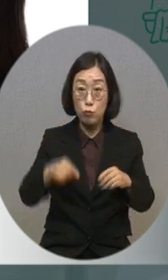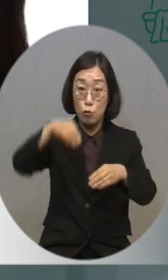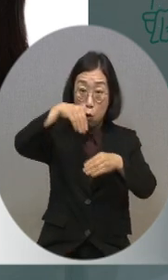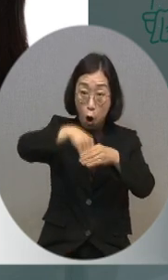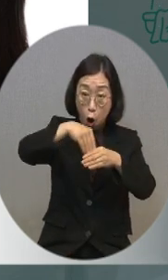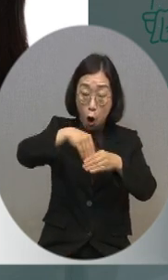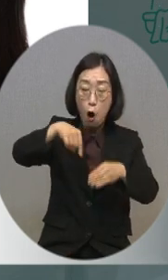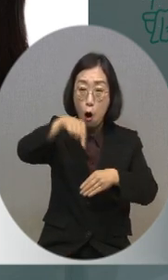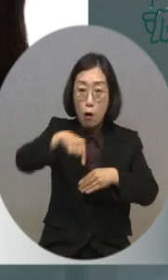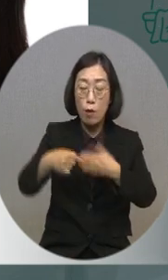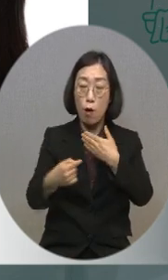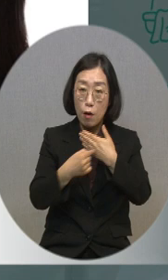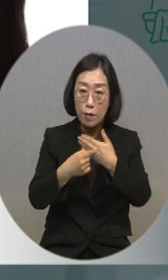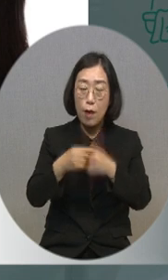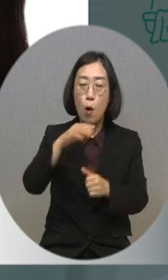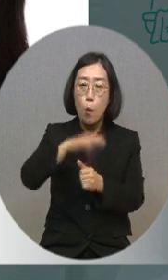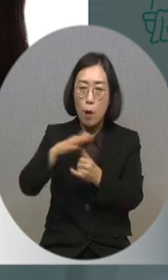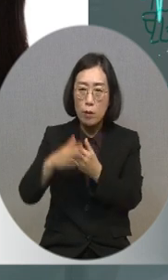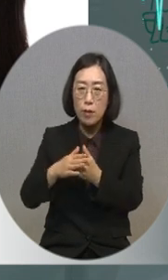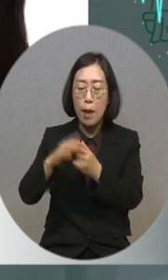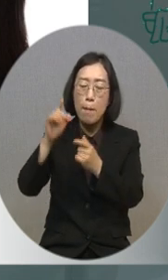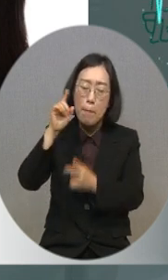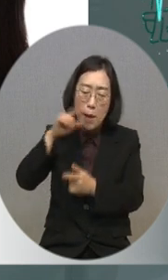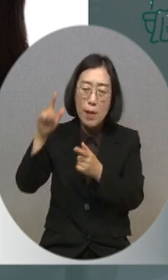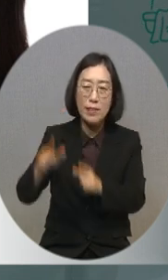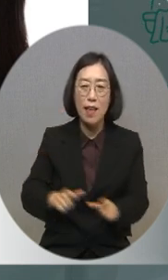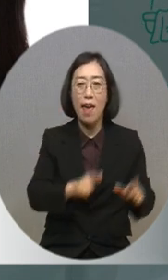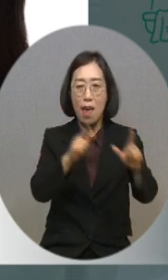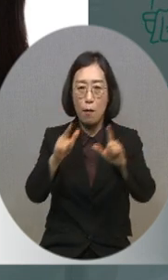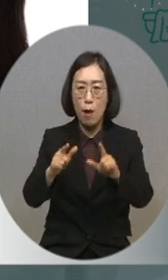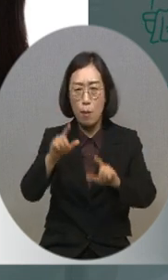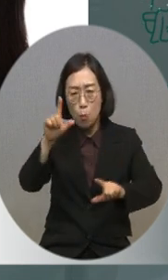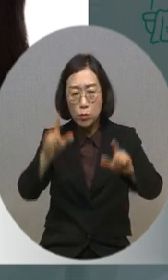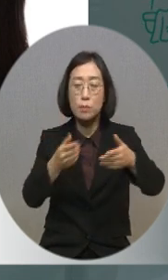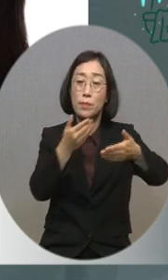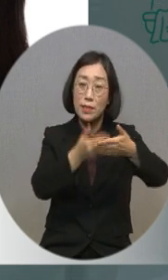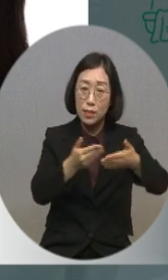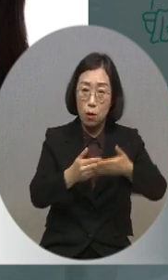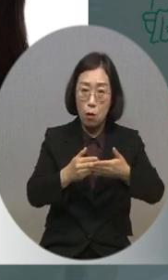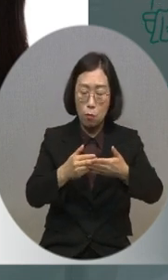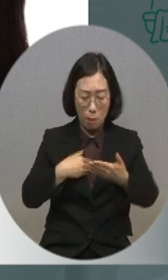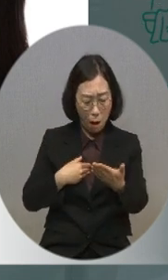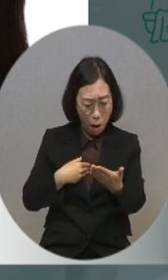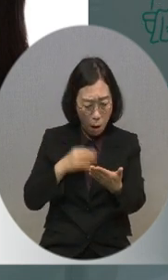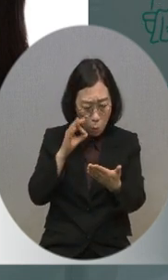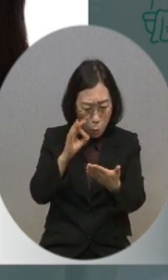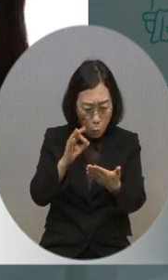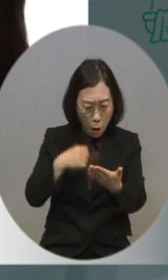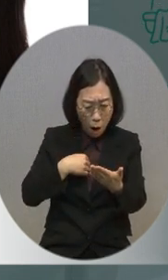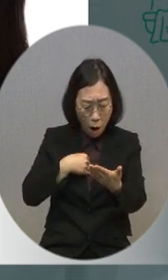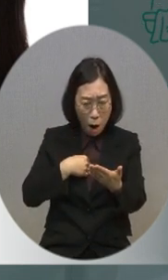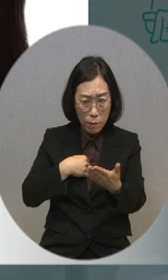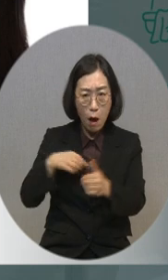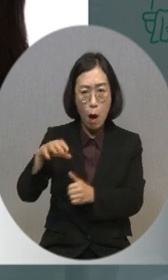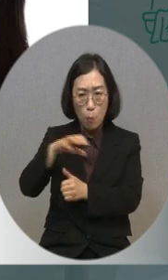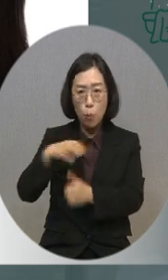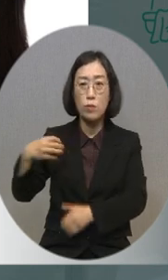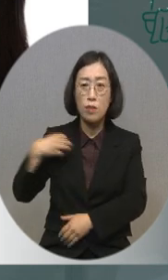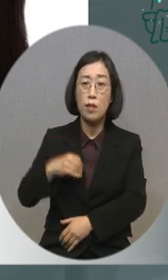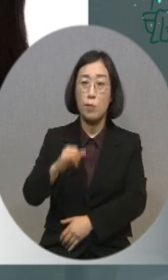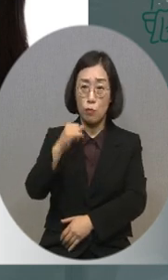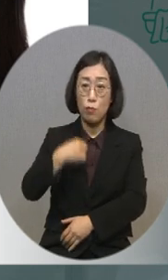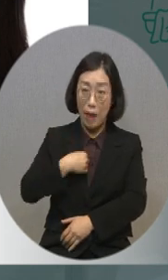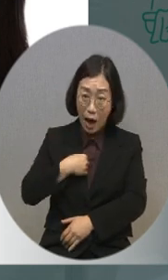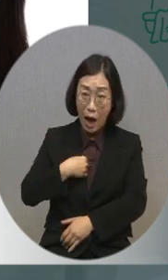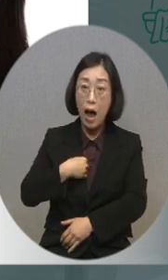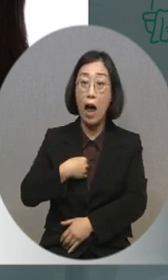아이들의 겪게 되는 하루하루를 좀 그려넣어서 이 아이들이 스스로가 가족돌봄임을 알게 되고 가족돌봄